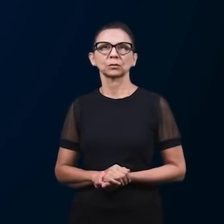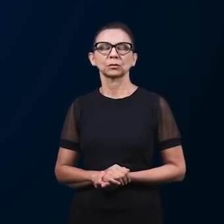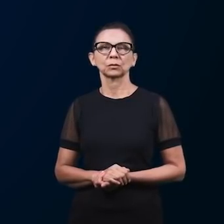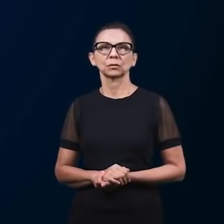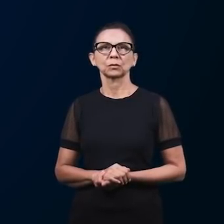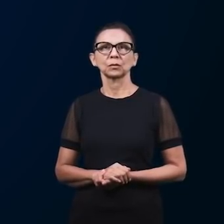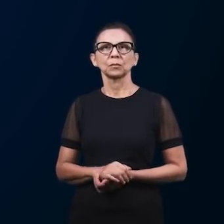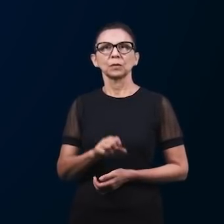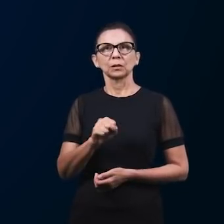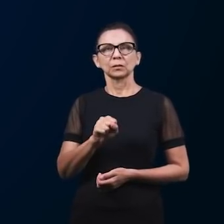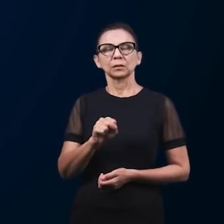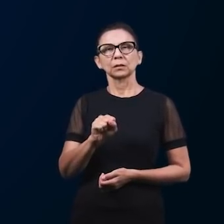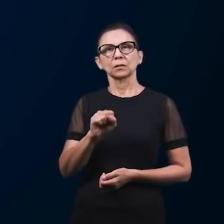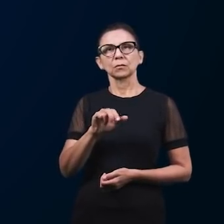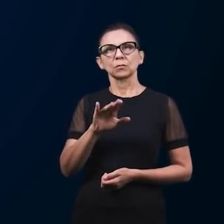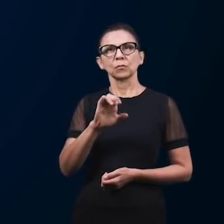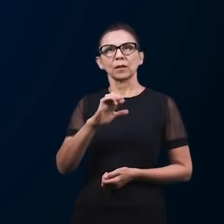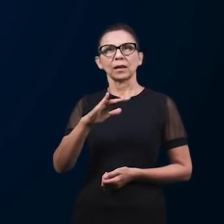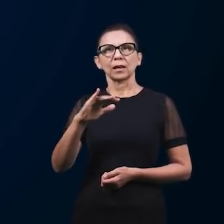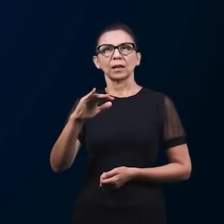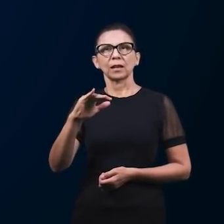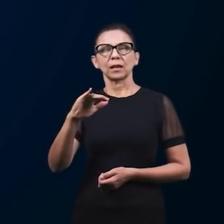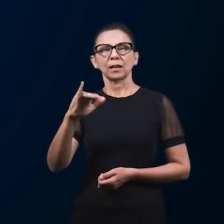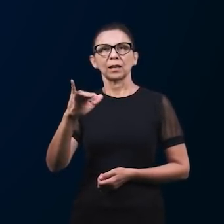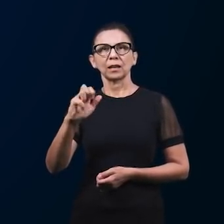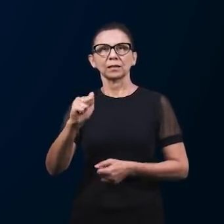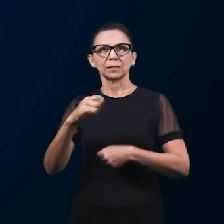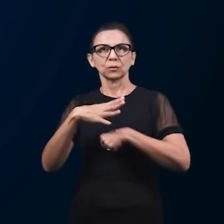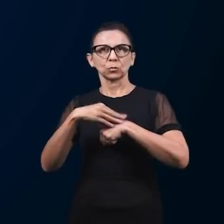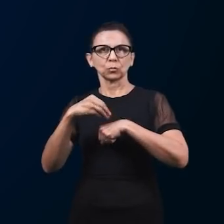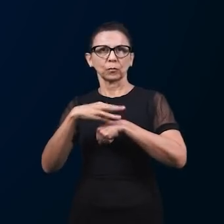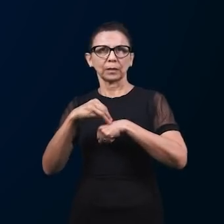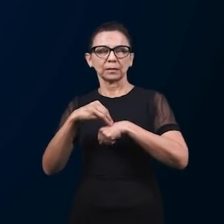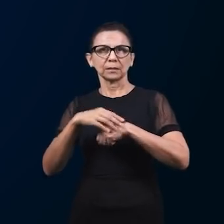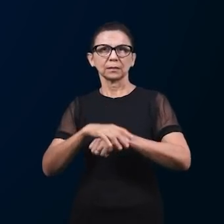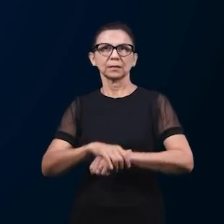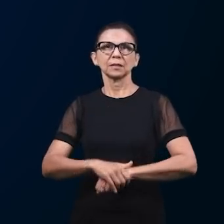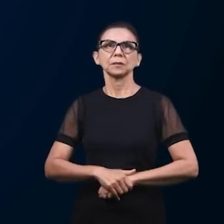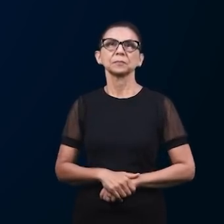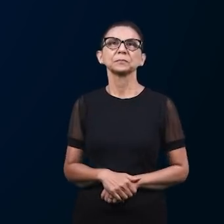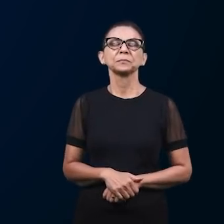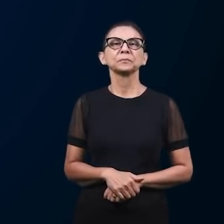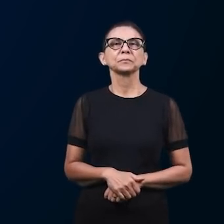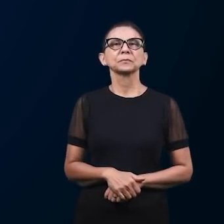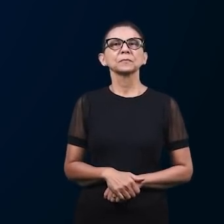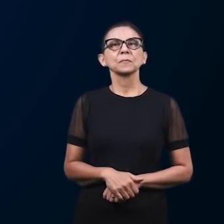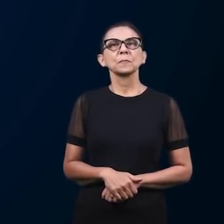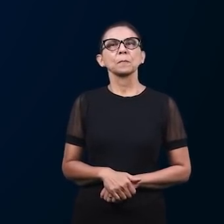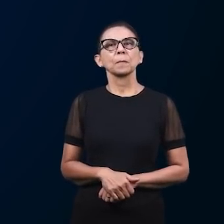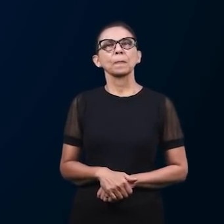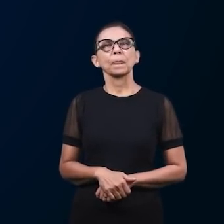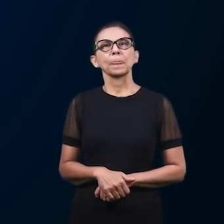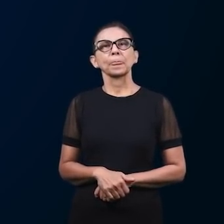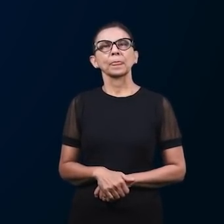for Maranata-kirken her i Skandinavia, som er langt nord og ganske